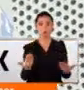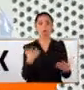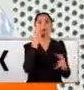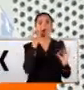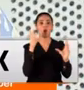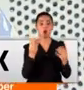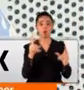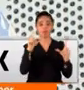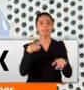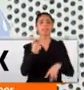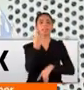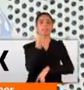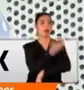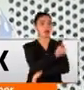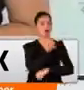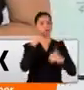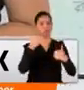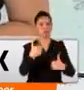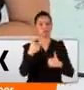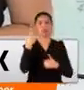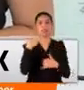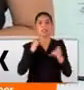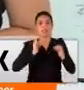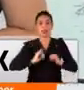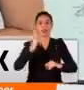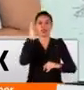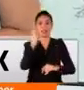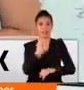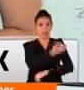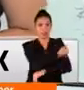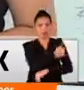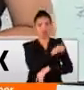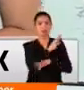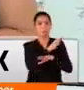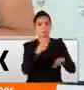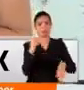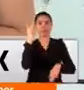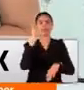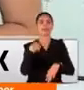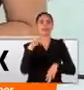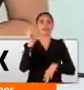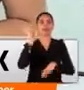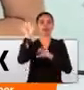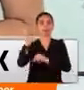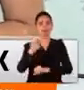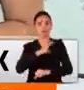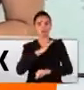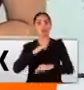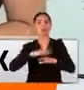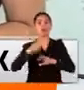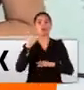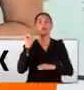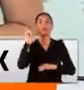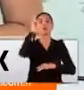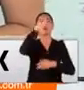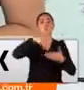olmalı. Ben zaten iki aşım da oldum. Rahatım. İlk doz aşıyı olduk. İkinci doz için randevu aldık. Henüz yaptırmadık. Evet. Uçak bileti